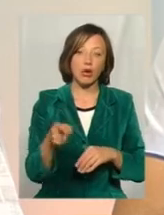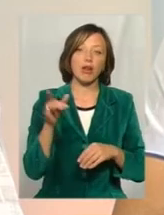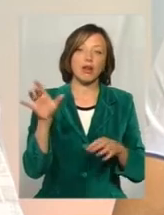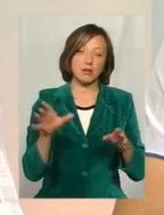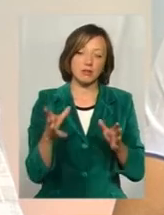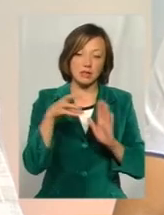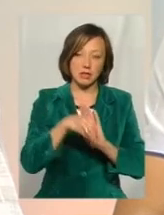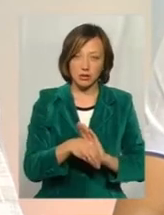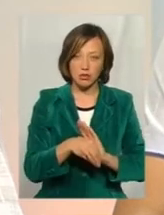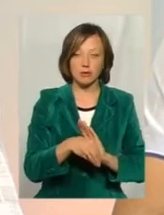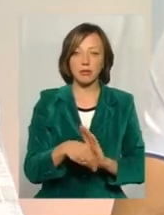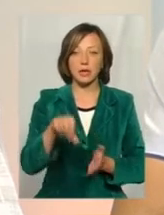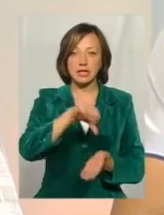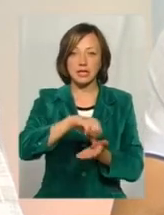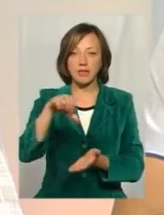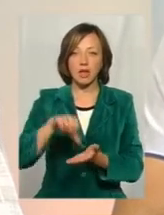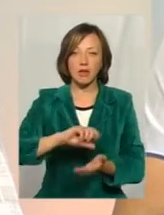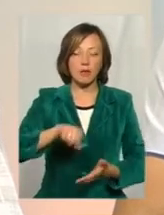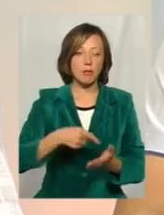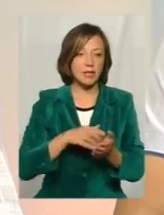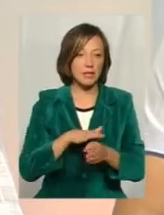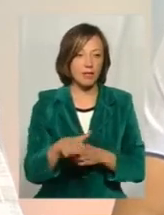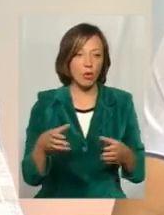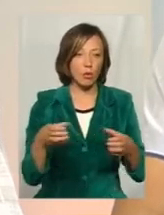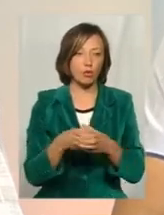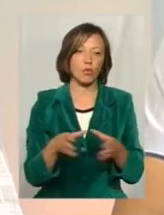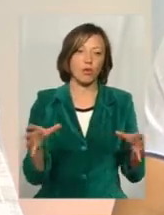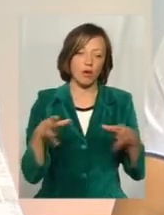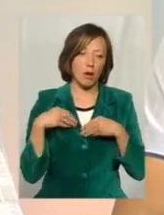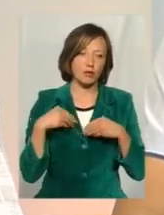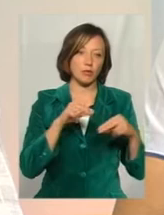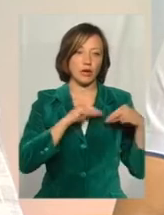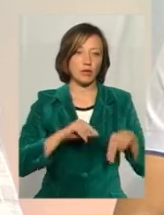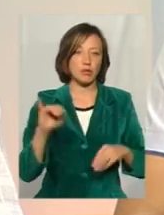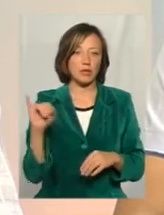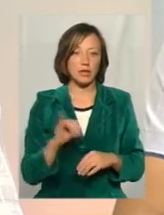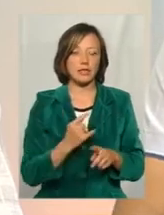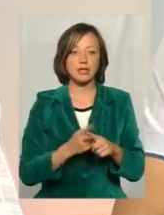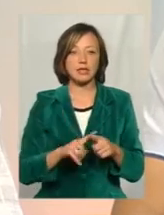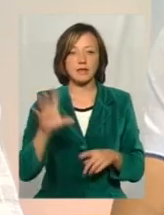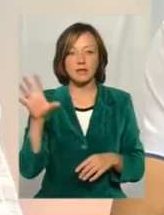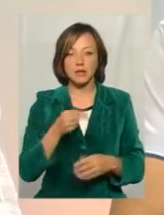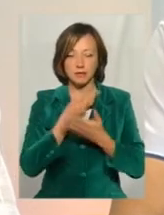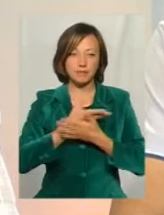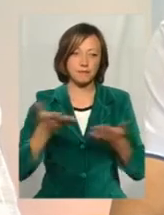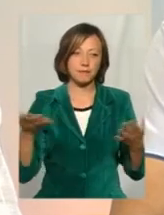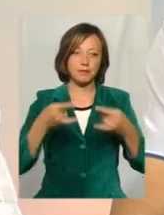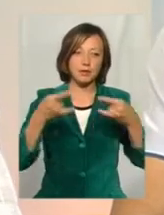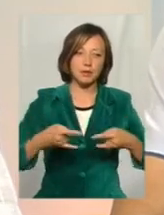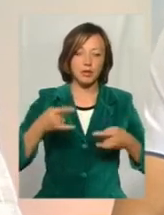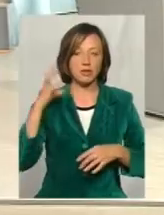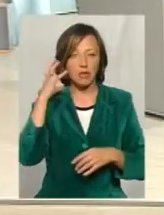задіємо представників міськвиконкому. Ми разом виходимо, працюємо і це все висвітлюємо в засобах масової